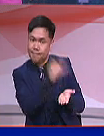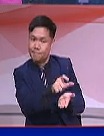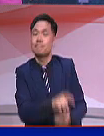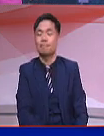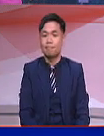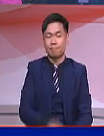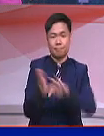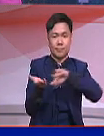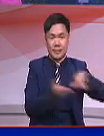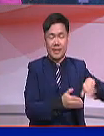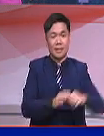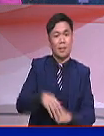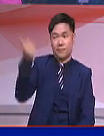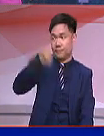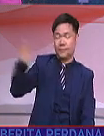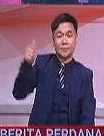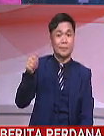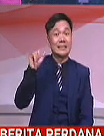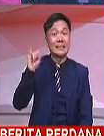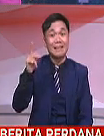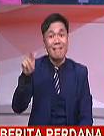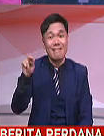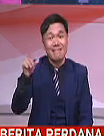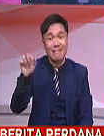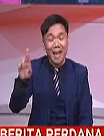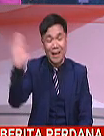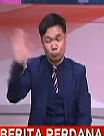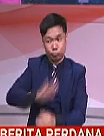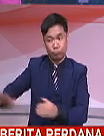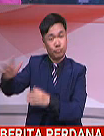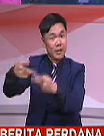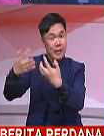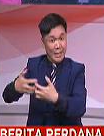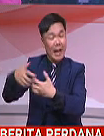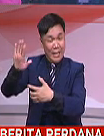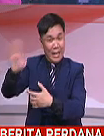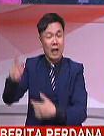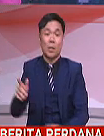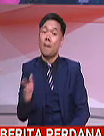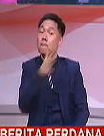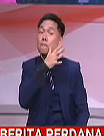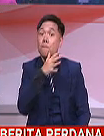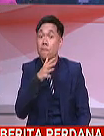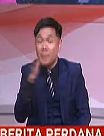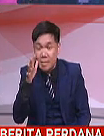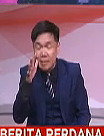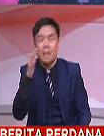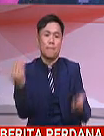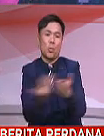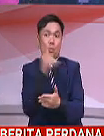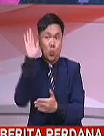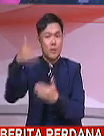Pihak berkuasa wilayah pembangunan Iskandar Irda dijangka bakal membangunkan pertanian berkonsep moden tahun depan. Ia